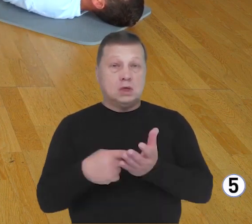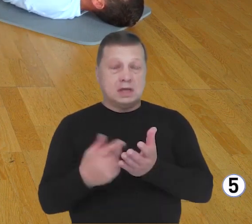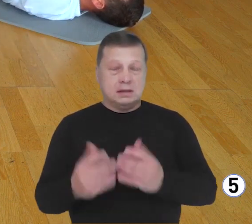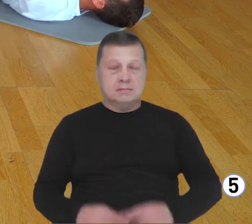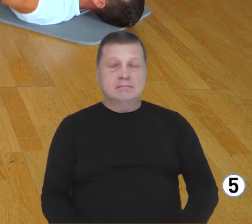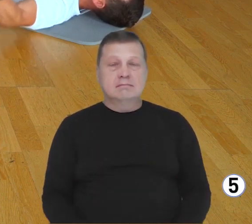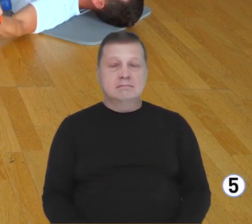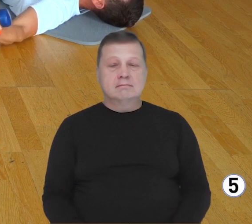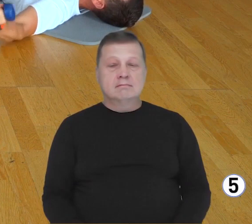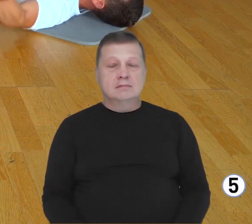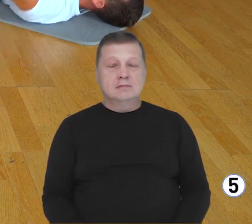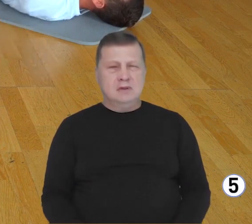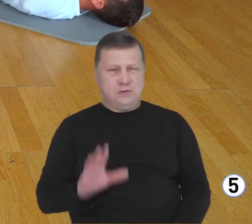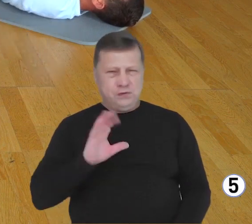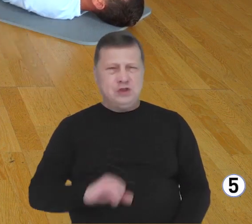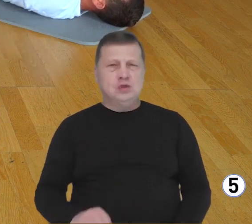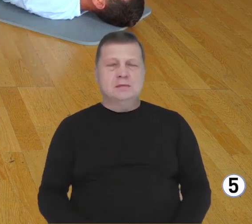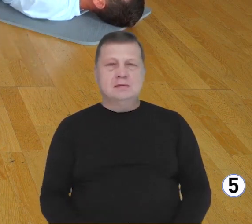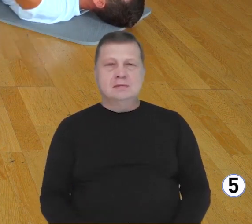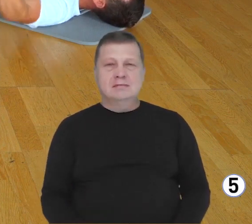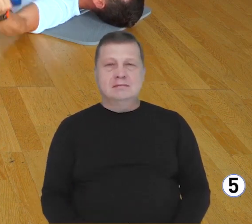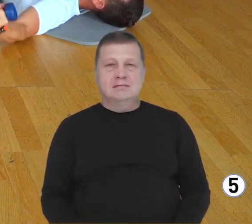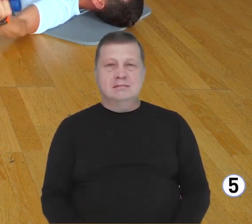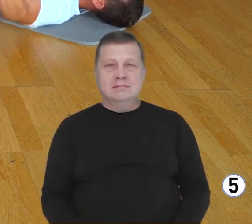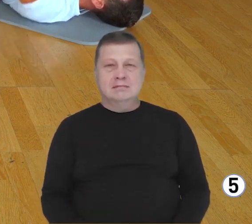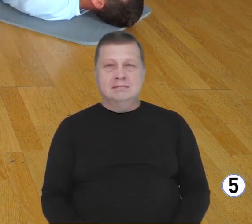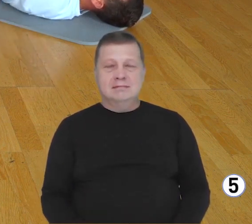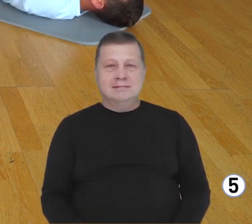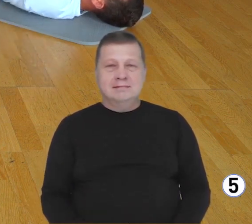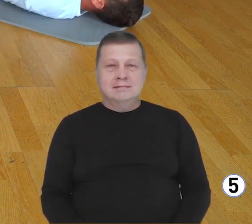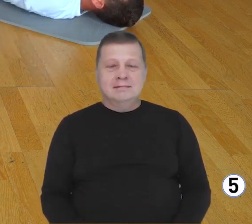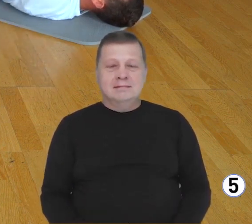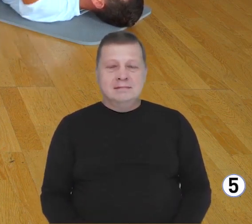Świetnie. Ostatnie powtórzenia. Wytrzymaj do końca.